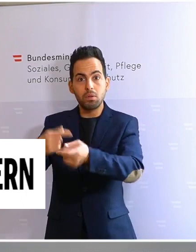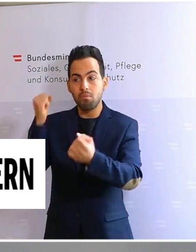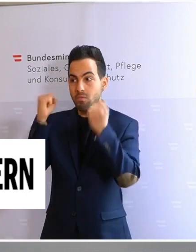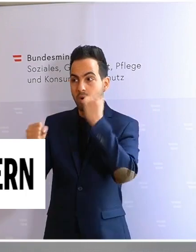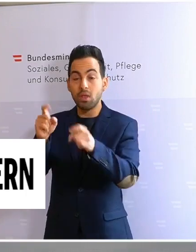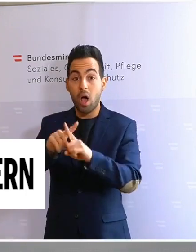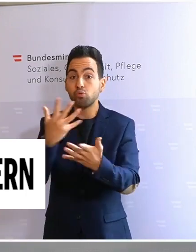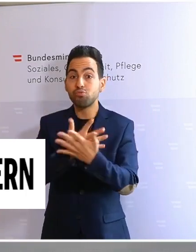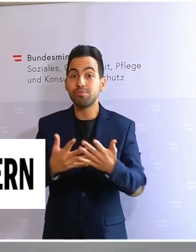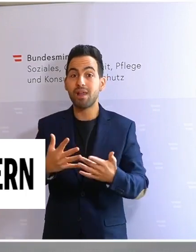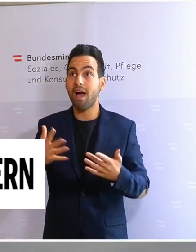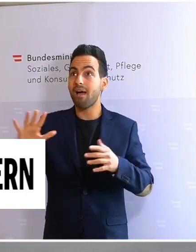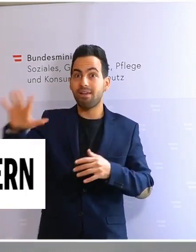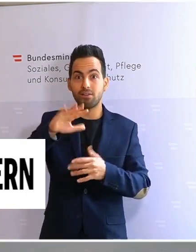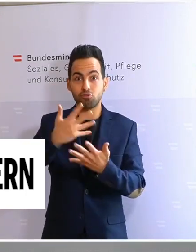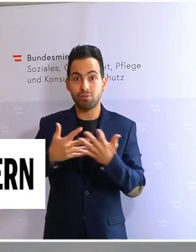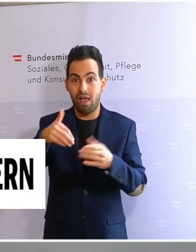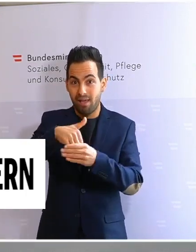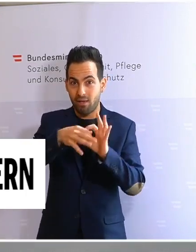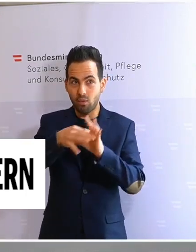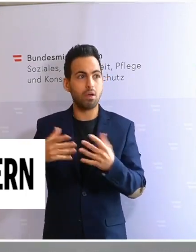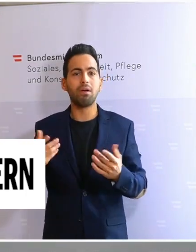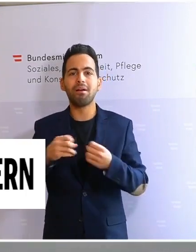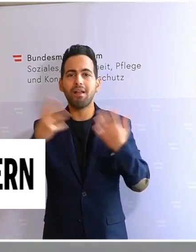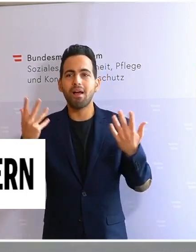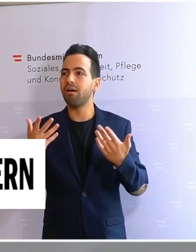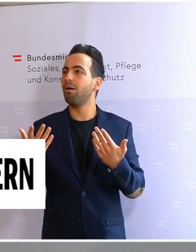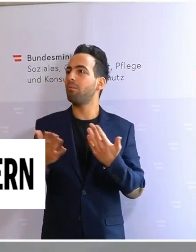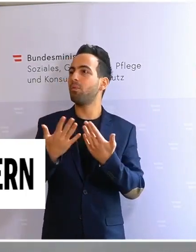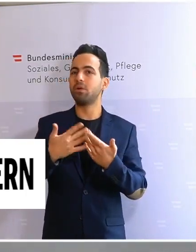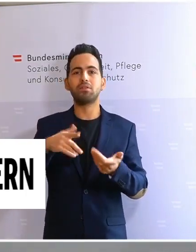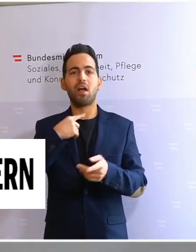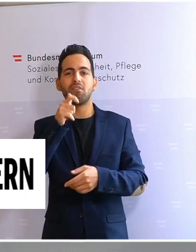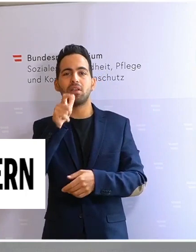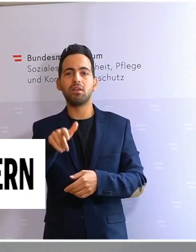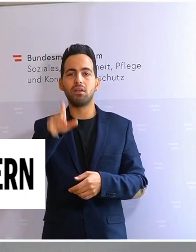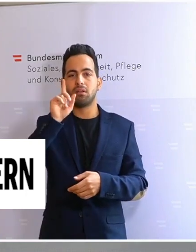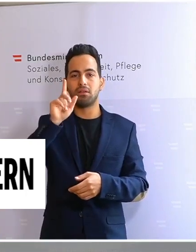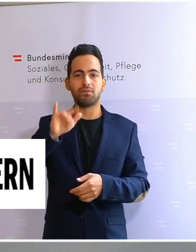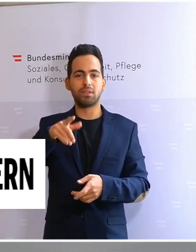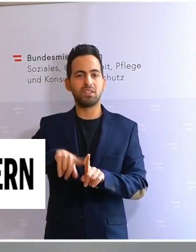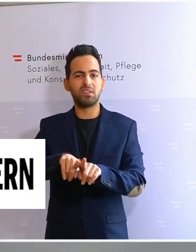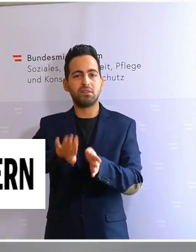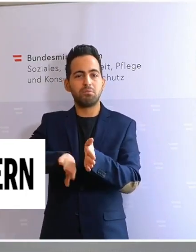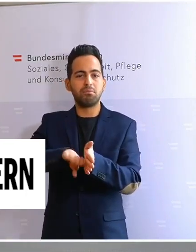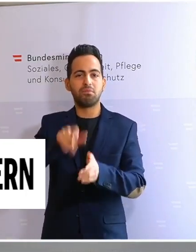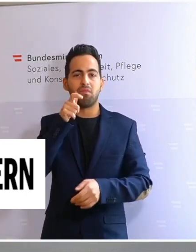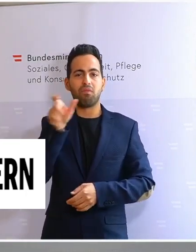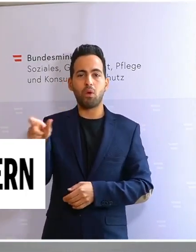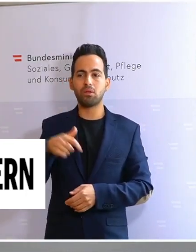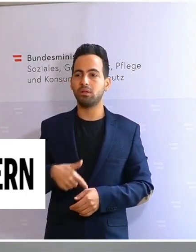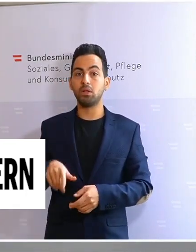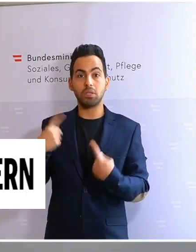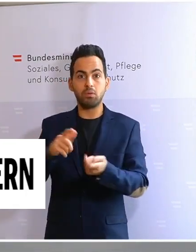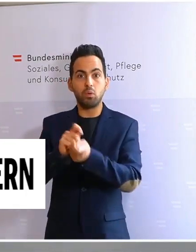Sprache. Selbstverständlich ist es keineswegs so, dass eine abwertende Bewertung gegenüber Frauen automatisch zu Gewalt führt. Das